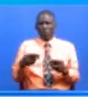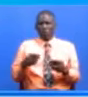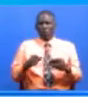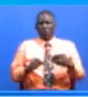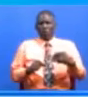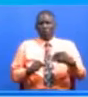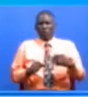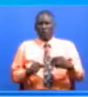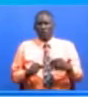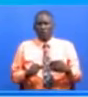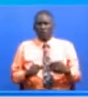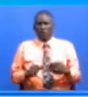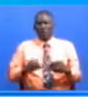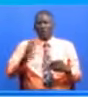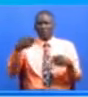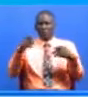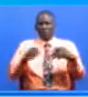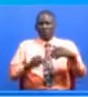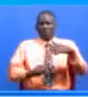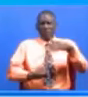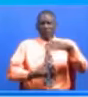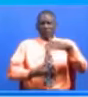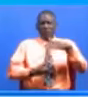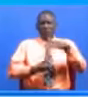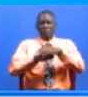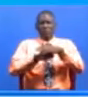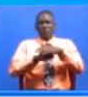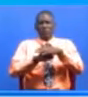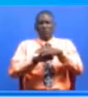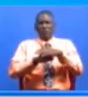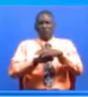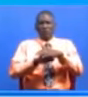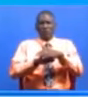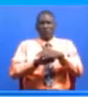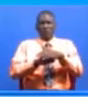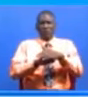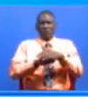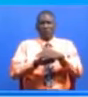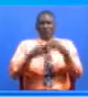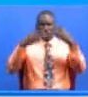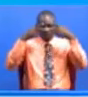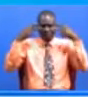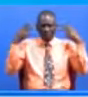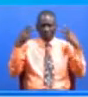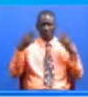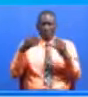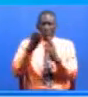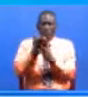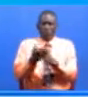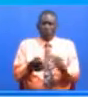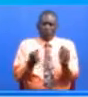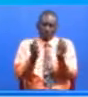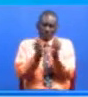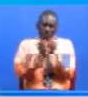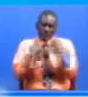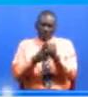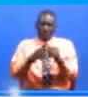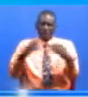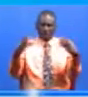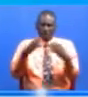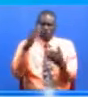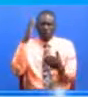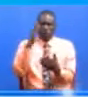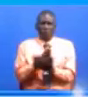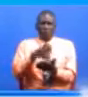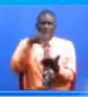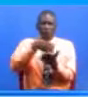kuf waad wa wanam wa alab kati kampuni zilizo